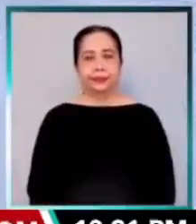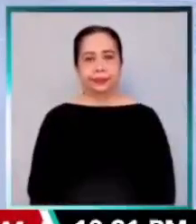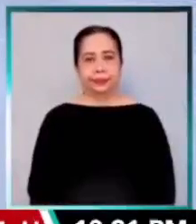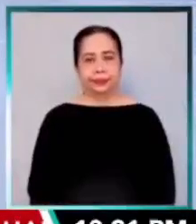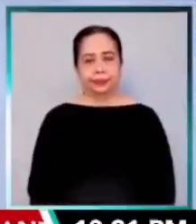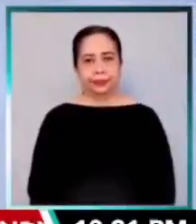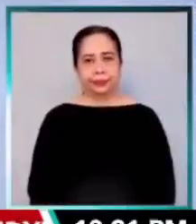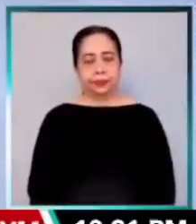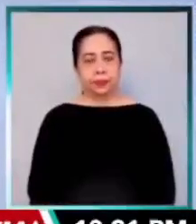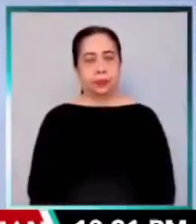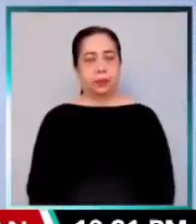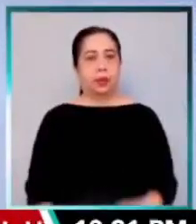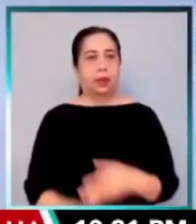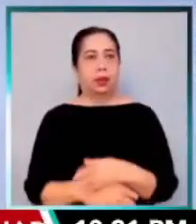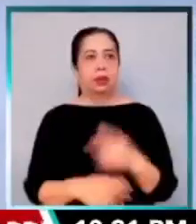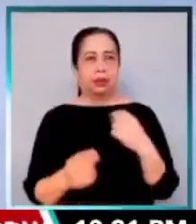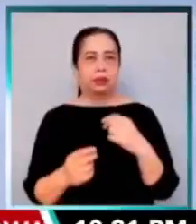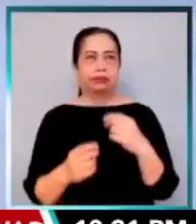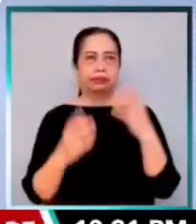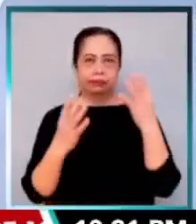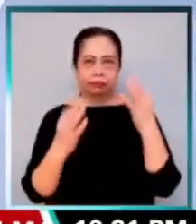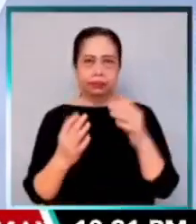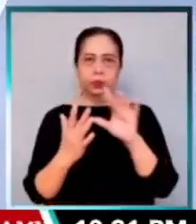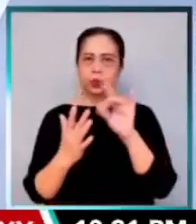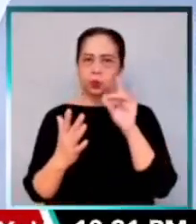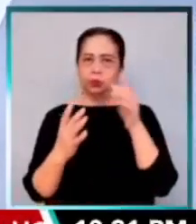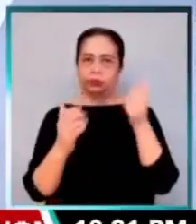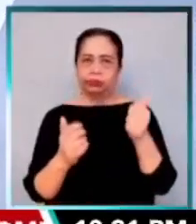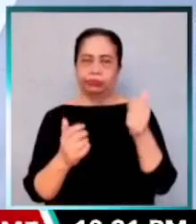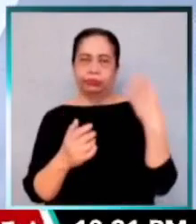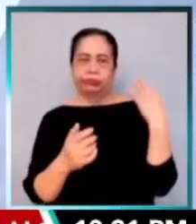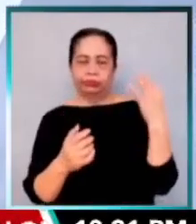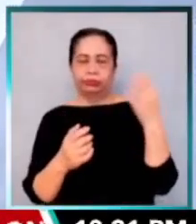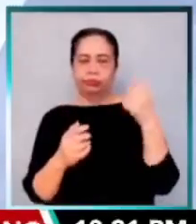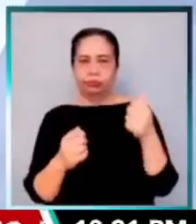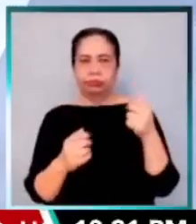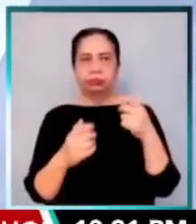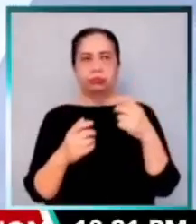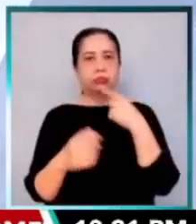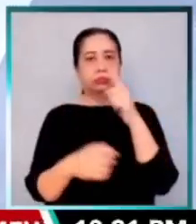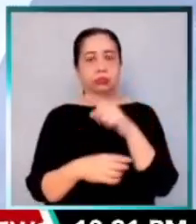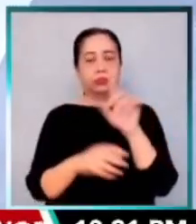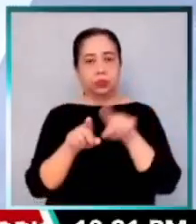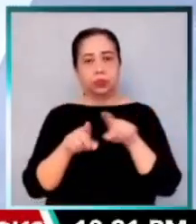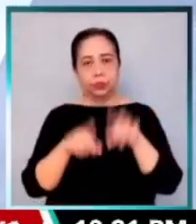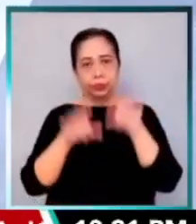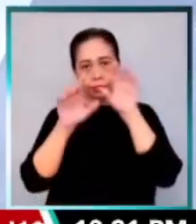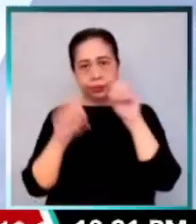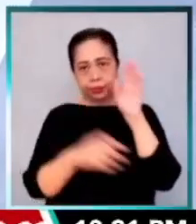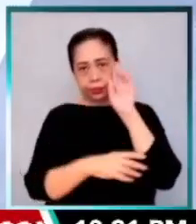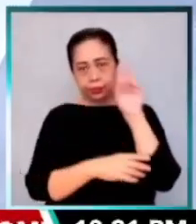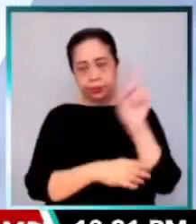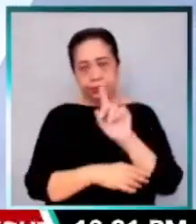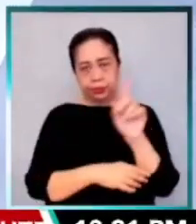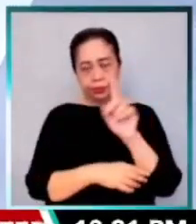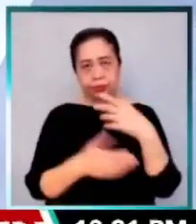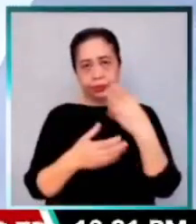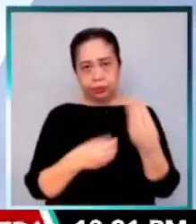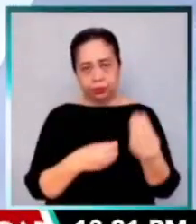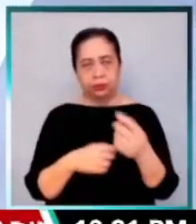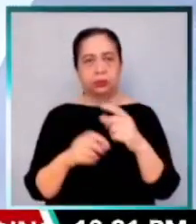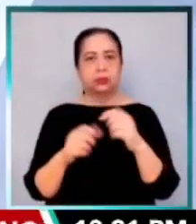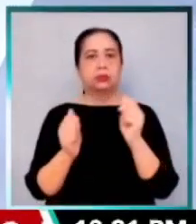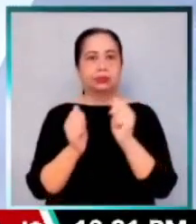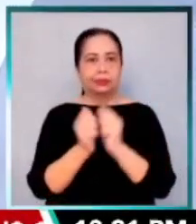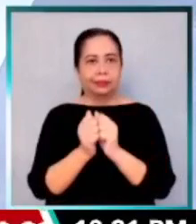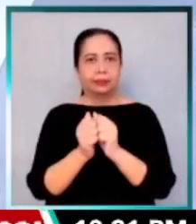Matapos gawing optional ang pagsusuot ng face mask sa labas, iuutos na rin daw ni Pangulong Bongbong Marcos na gawing voluntaryo ang face